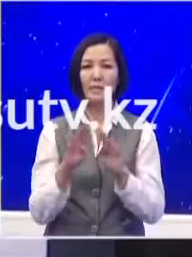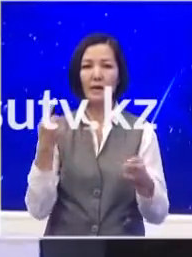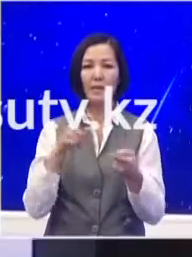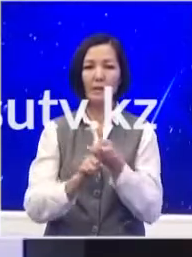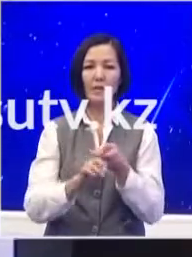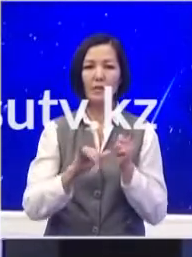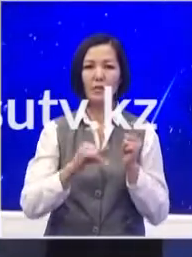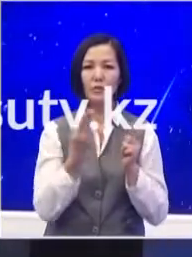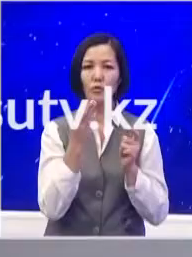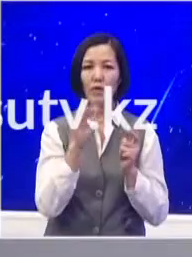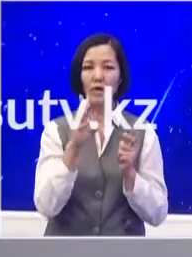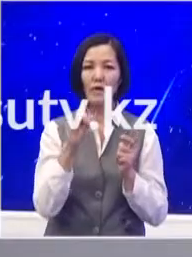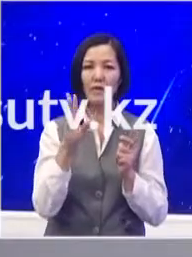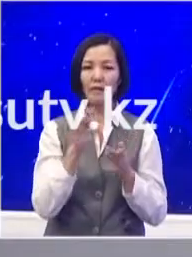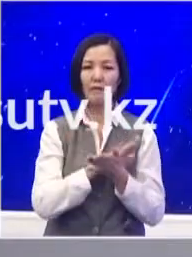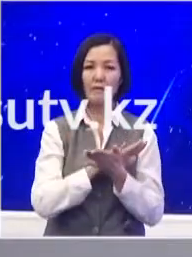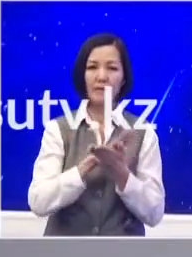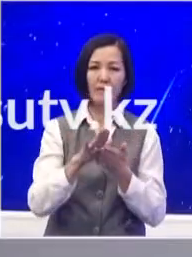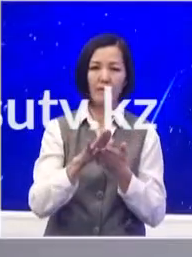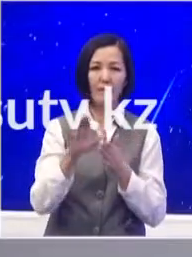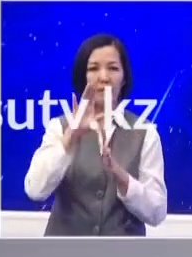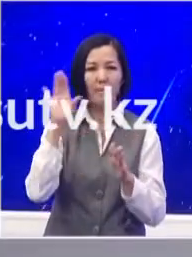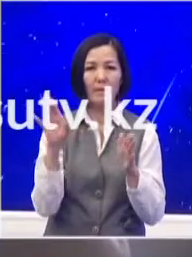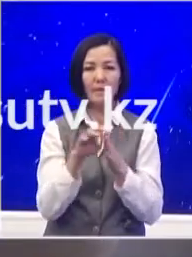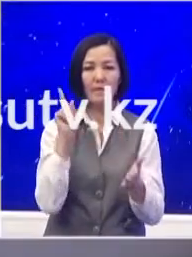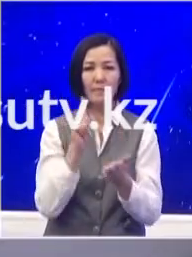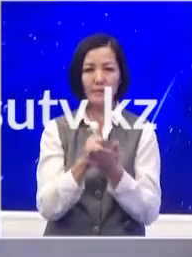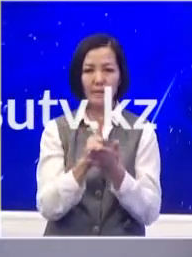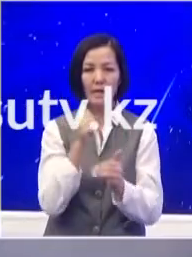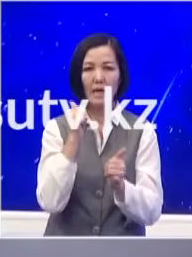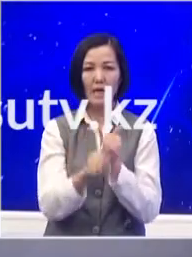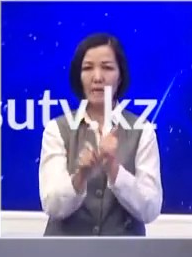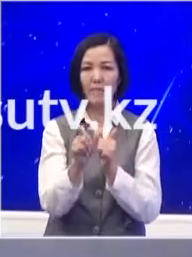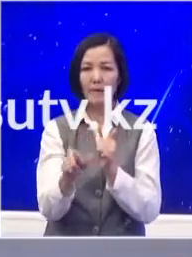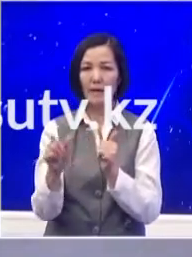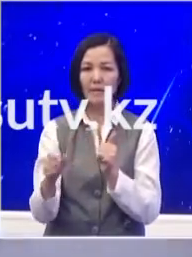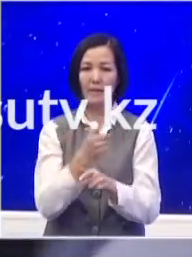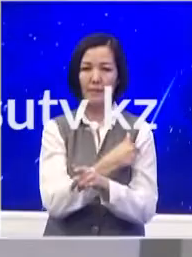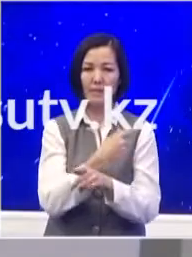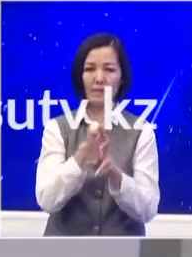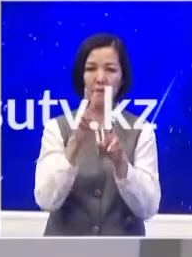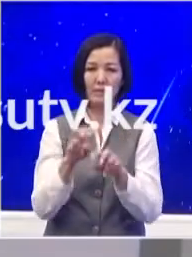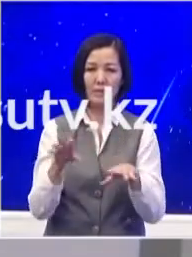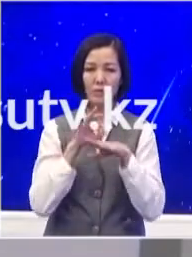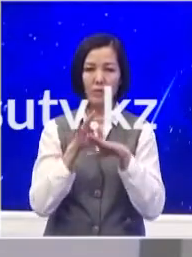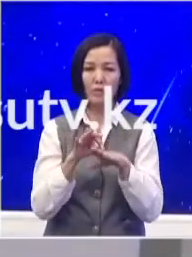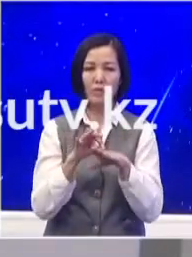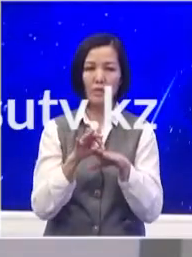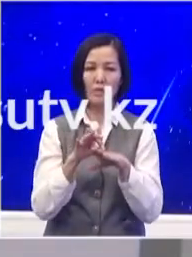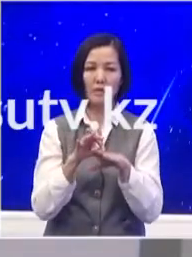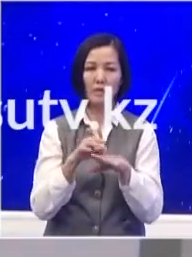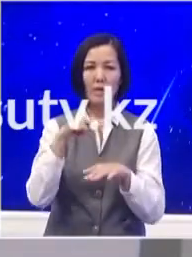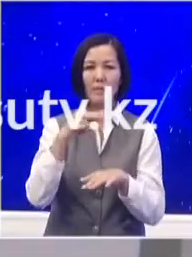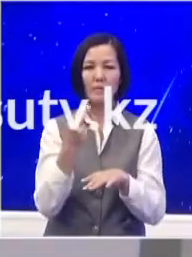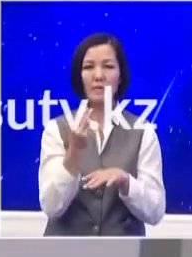Үшарал әуежайында келушілерге санитарлық талаптарды сақтау міндеттелген. Әрбір жолаушы медициналық бақылаудан өтеді. Ешбір тұрғыннан